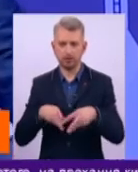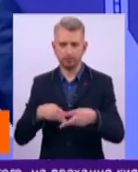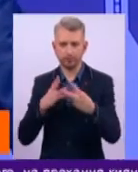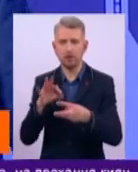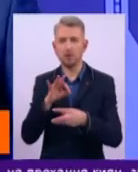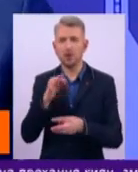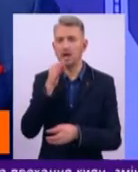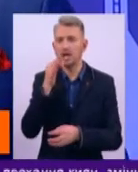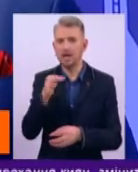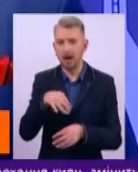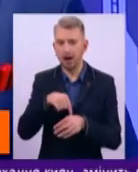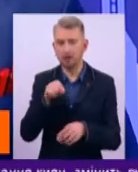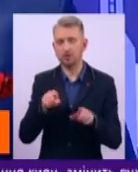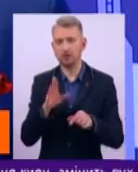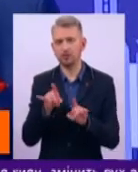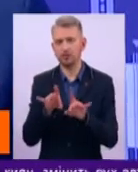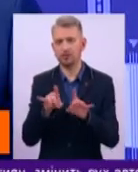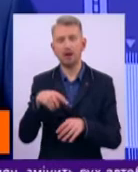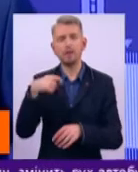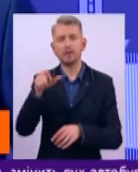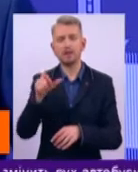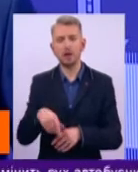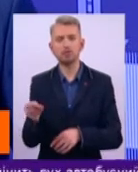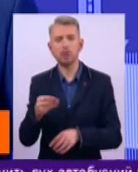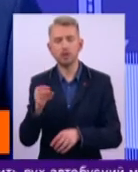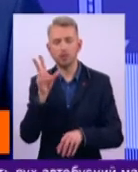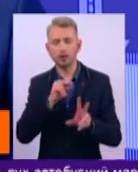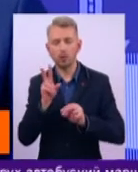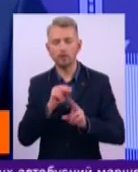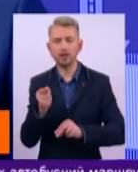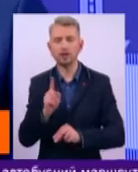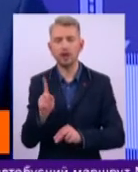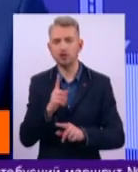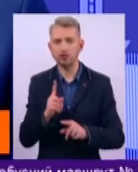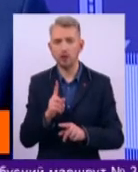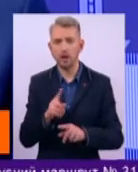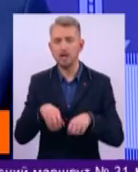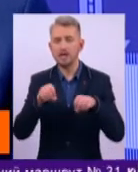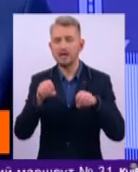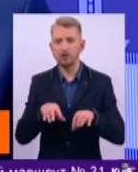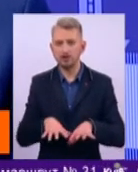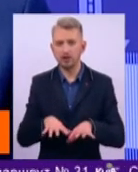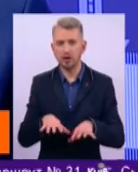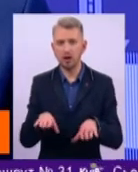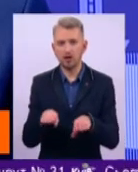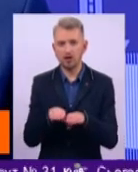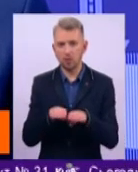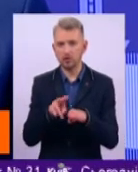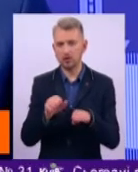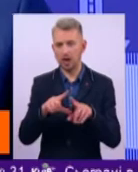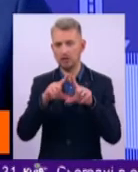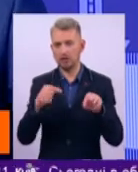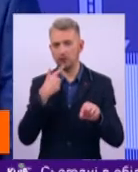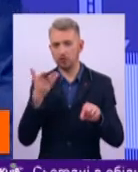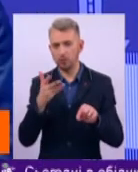реакцію зараз теж піде мова. Власне, президент Петро Порошенко розраховує на те, що рішення, схоже на кремлівську доповідь